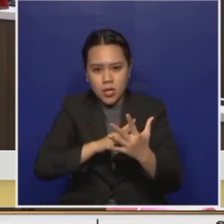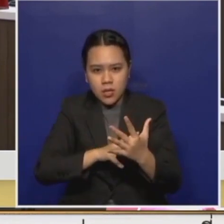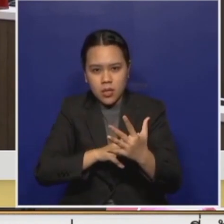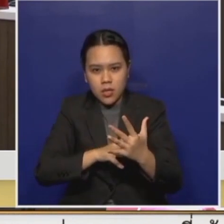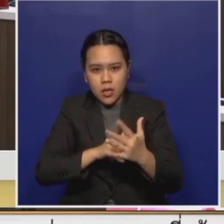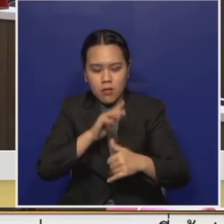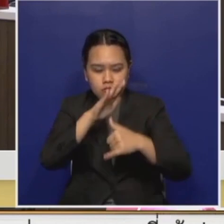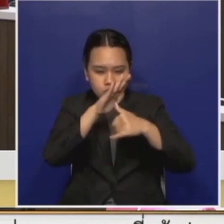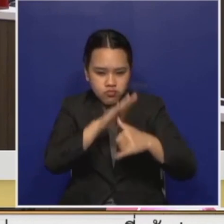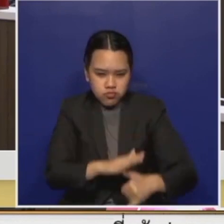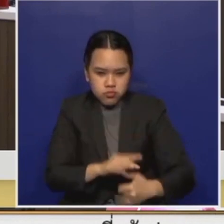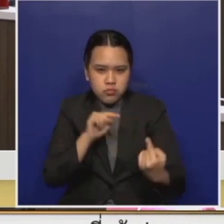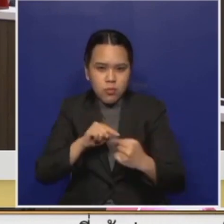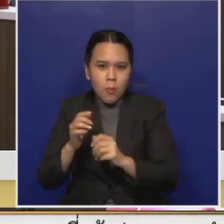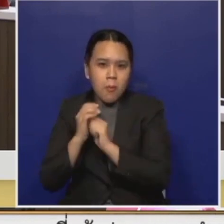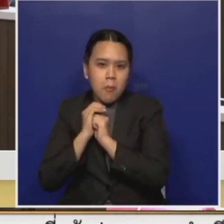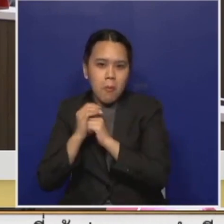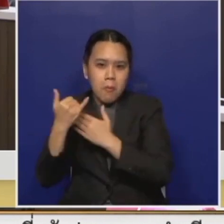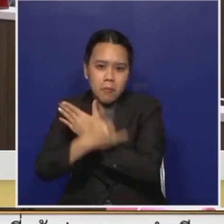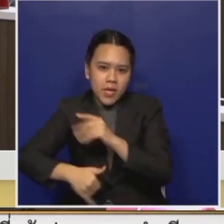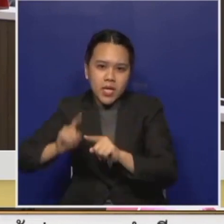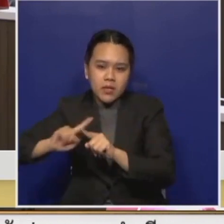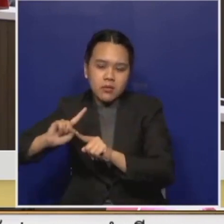ของประเทศอื่ บ้านอมอนไป